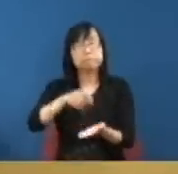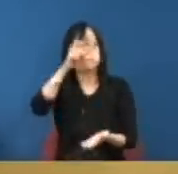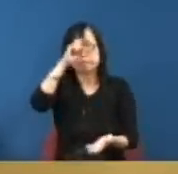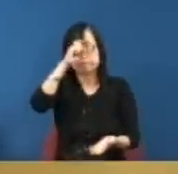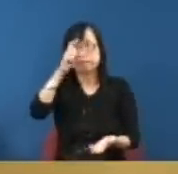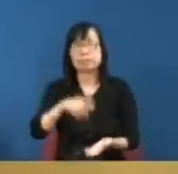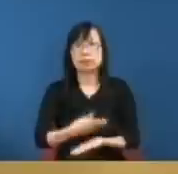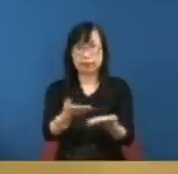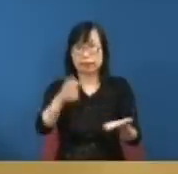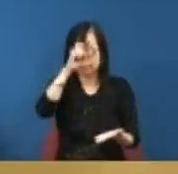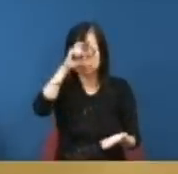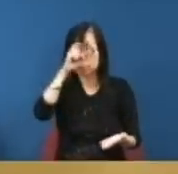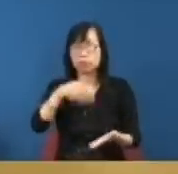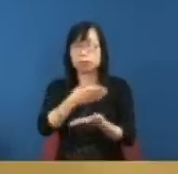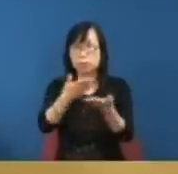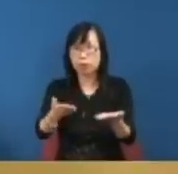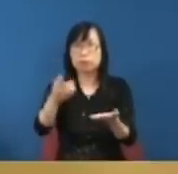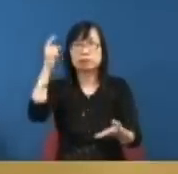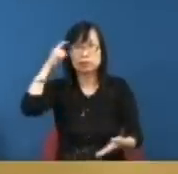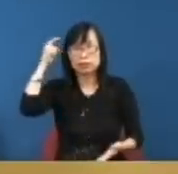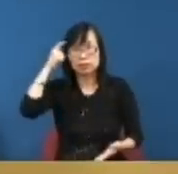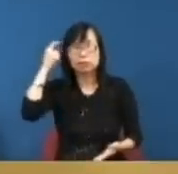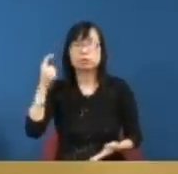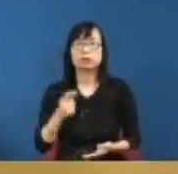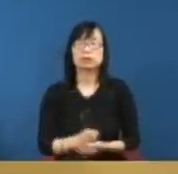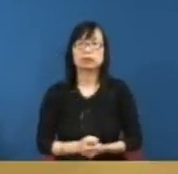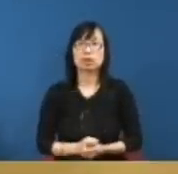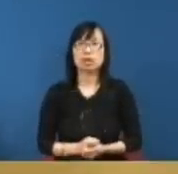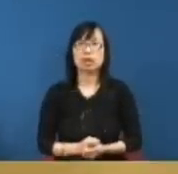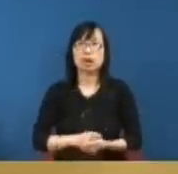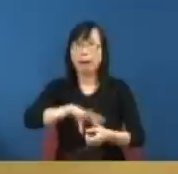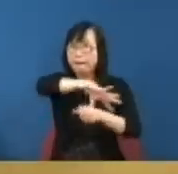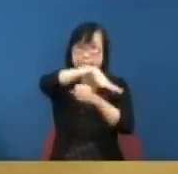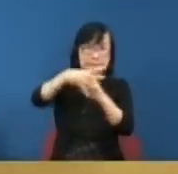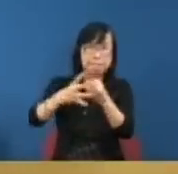的。大家記住，當你知道有這個包圍